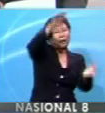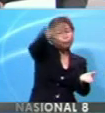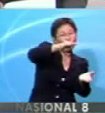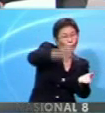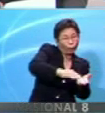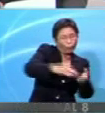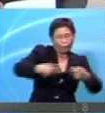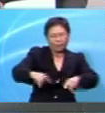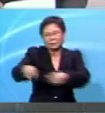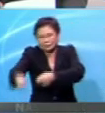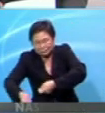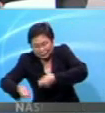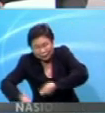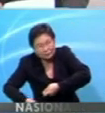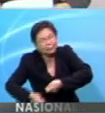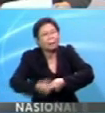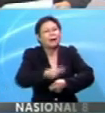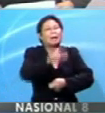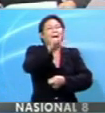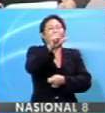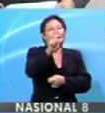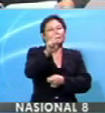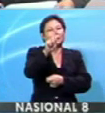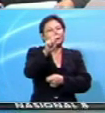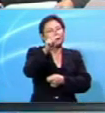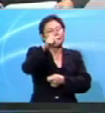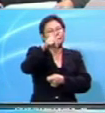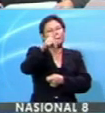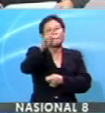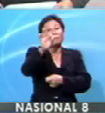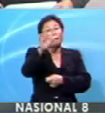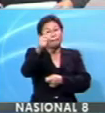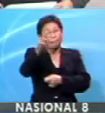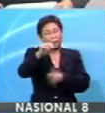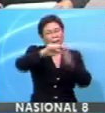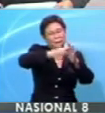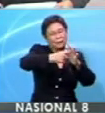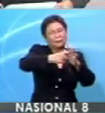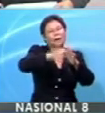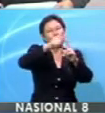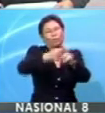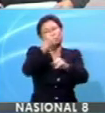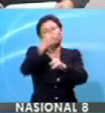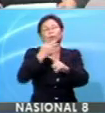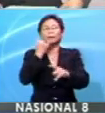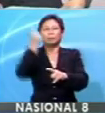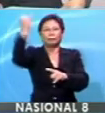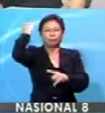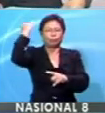harga di pasar Tani melalui lembaga pemasaran pertanian persekutuan F yang dilancarkan sejak Februari